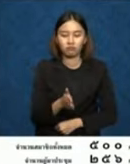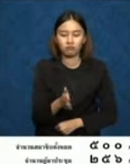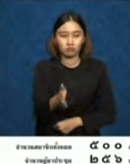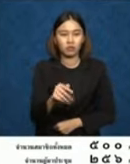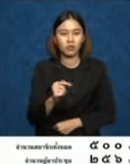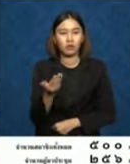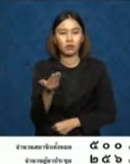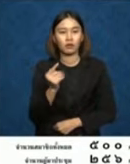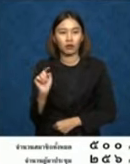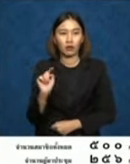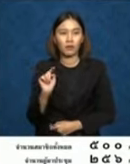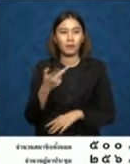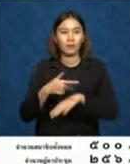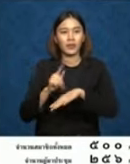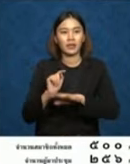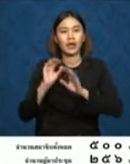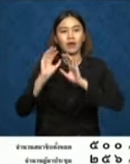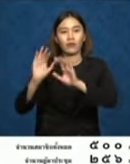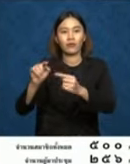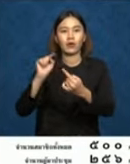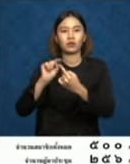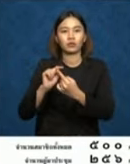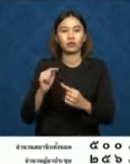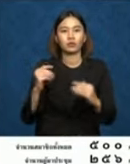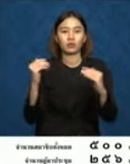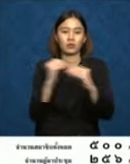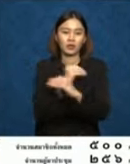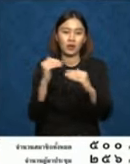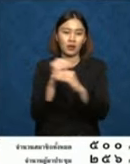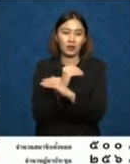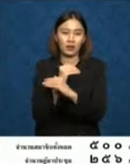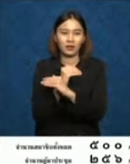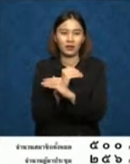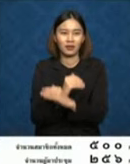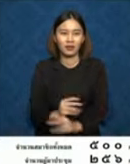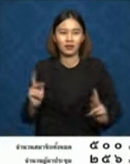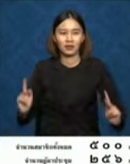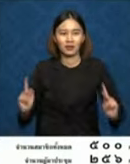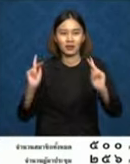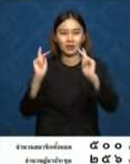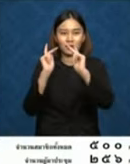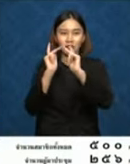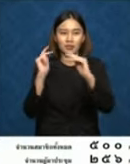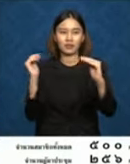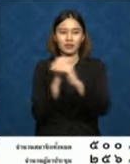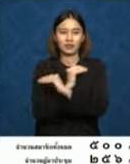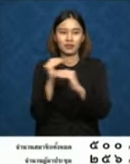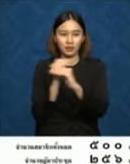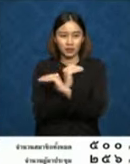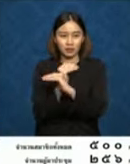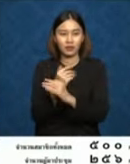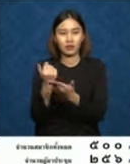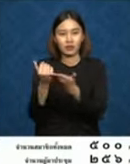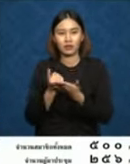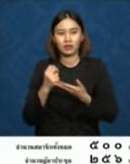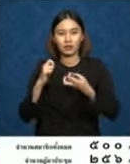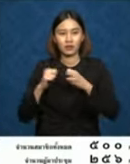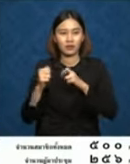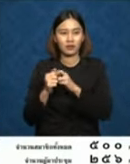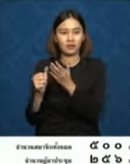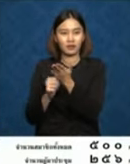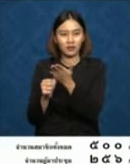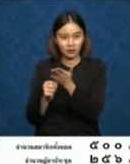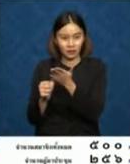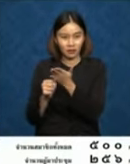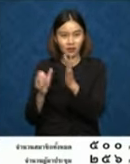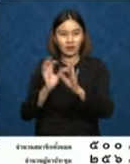ราะงั้นแล้วก็ขอนำเรียนท่านประธานฝากถึงทางหลวงชนบทนะครับสังกัดกระทรวงคมนาคมนะครับให้แก้ไขปัญหาโดยด่วนนะ